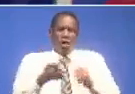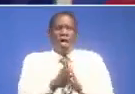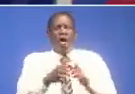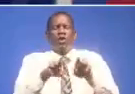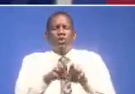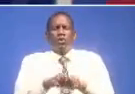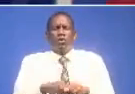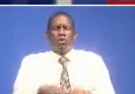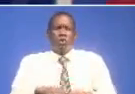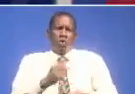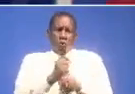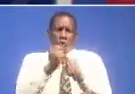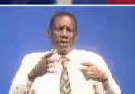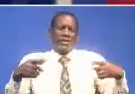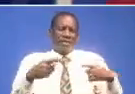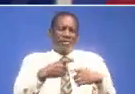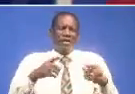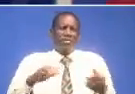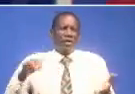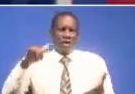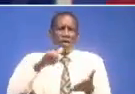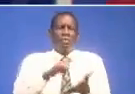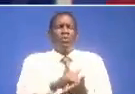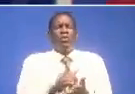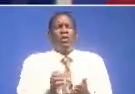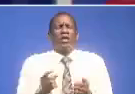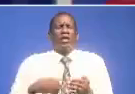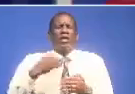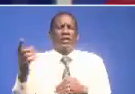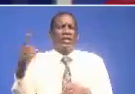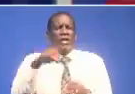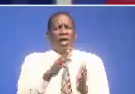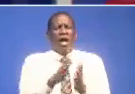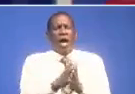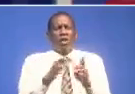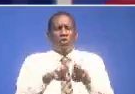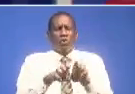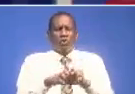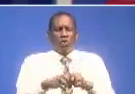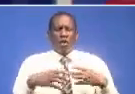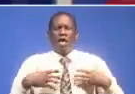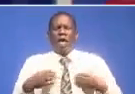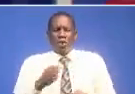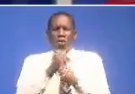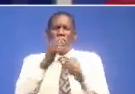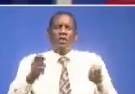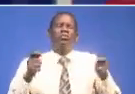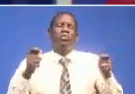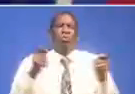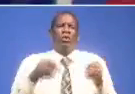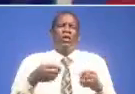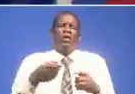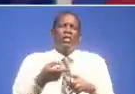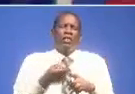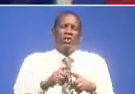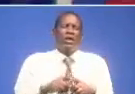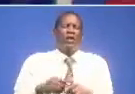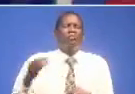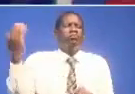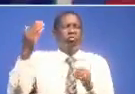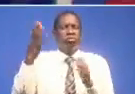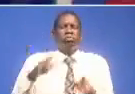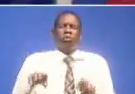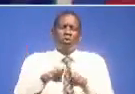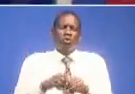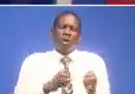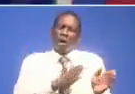nyanja tofauti za ndege kesho. Na kama sio wahudumu wa afya kesho kutwa, basi ni wahadhiri wa vyuo vikuu vya umma